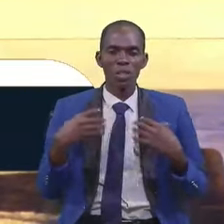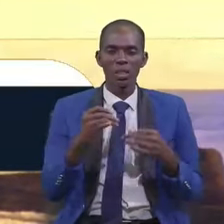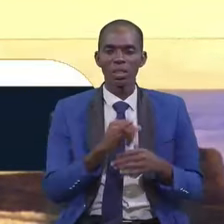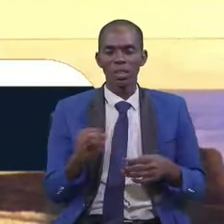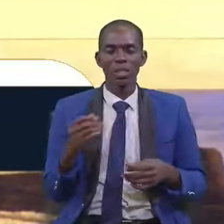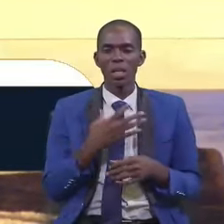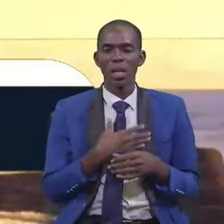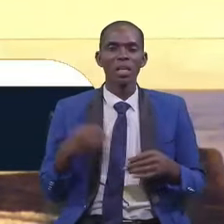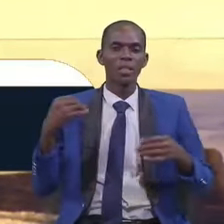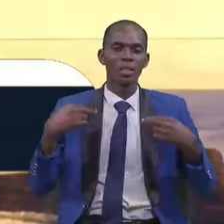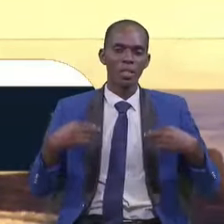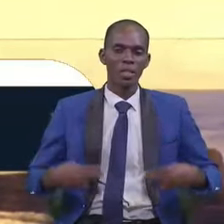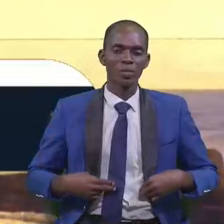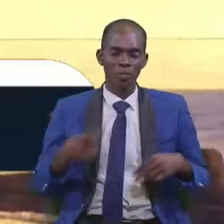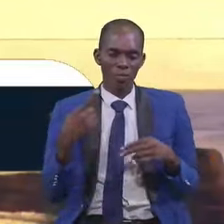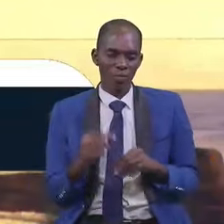La prescription.